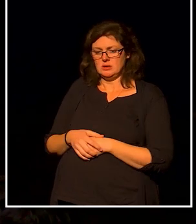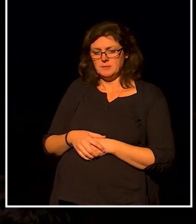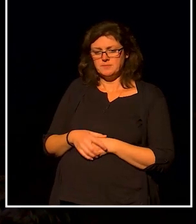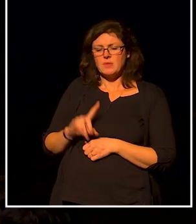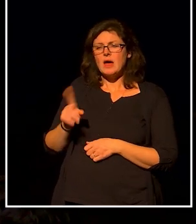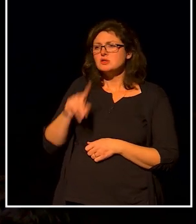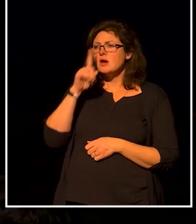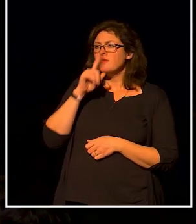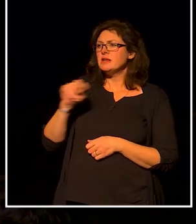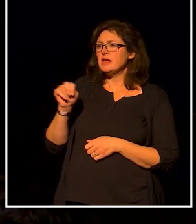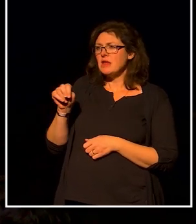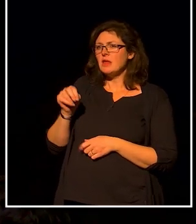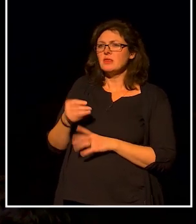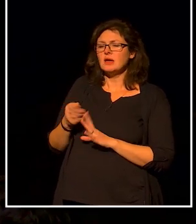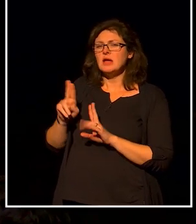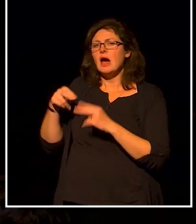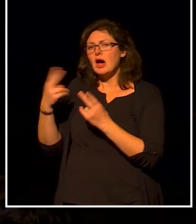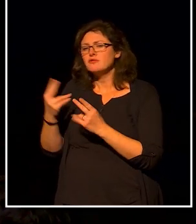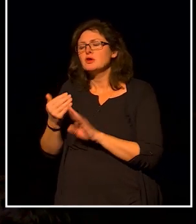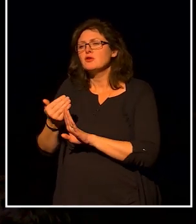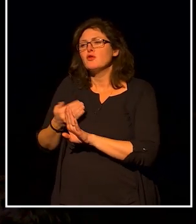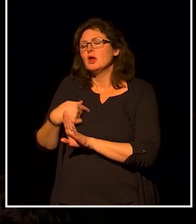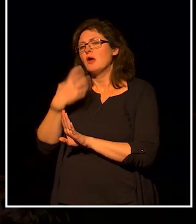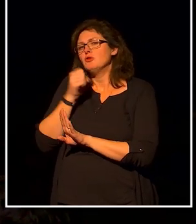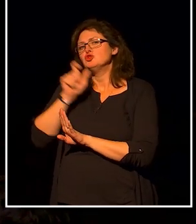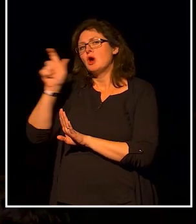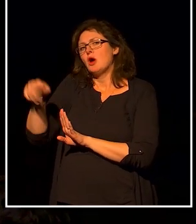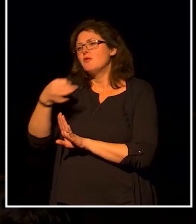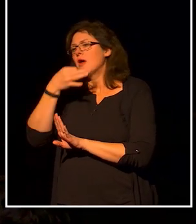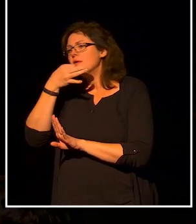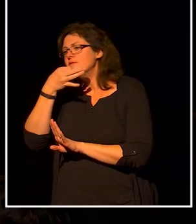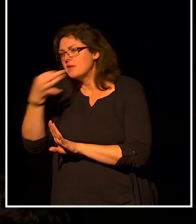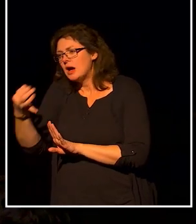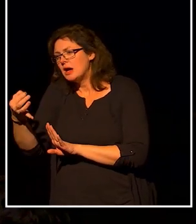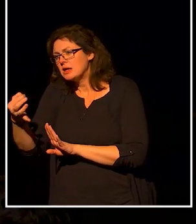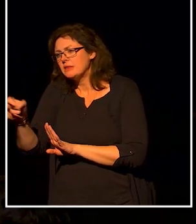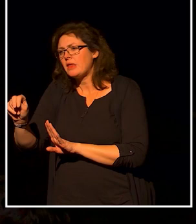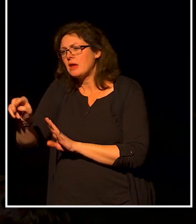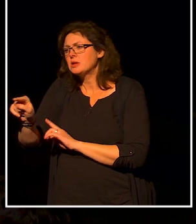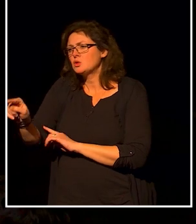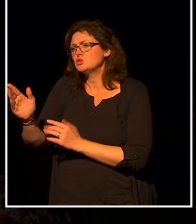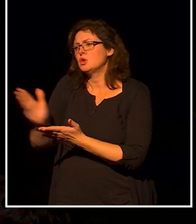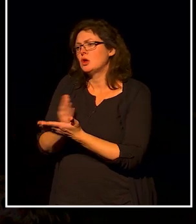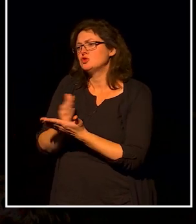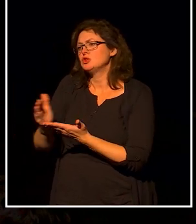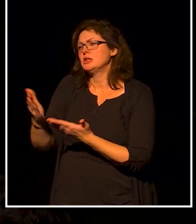Nathan darauf antwortet, ich würde gerne Nathan noch fragen, du hast dich ja entschlossen,